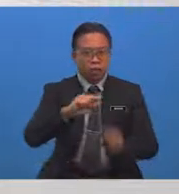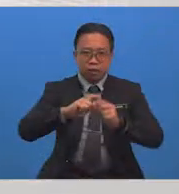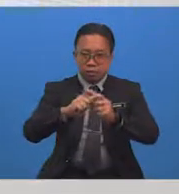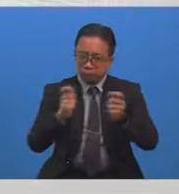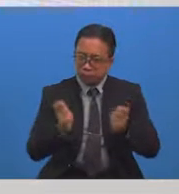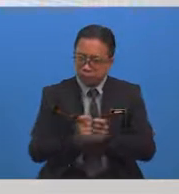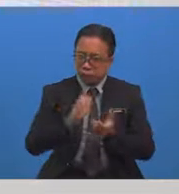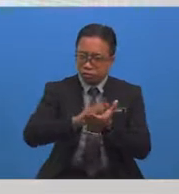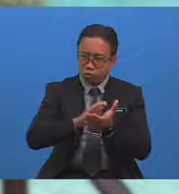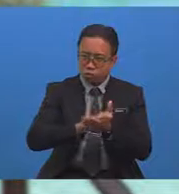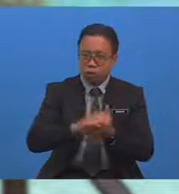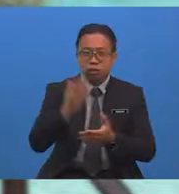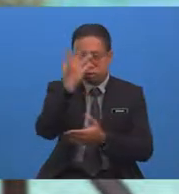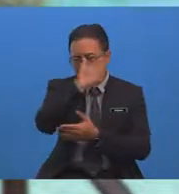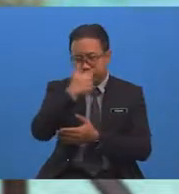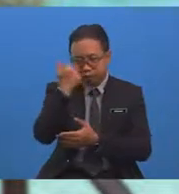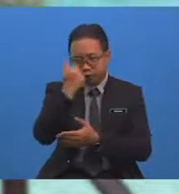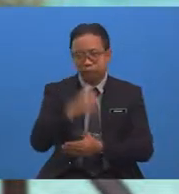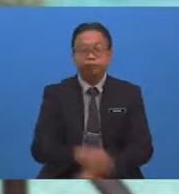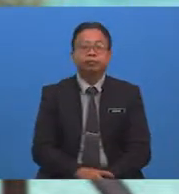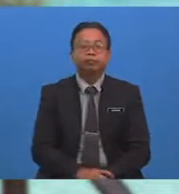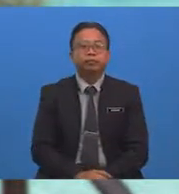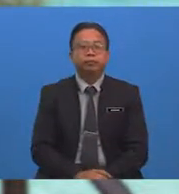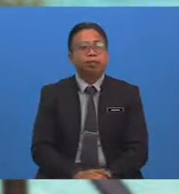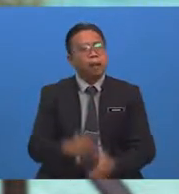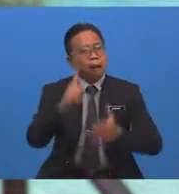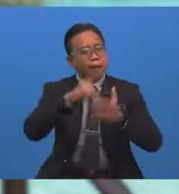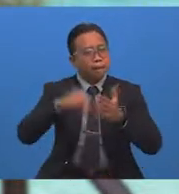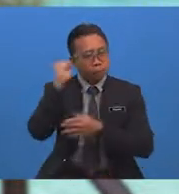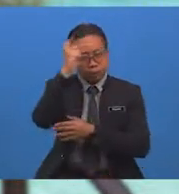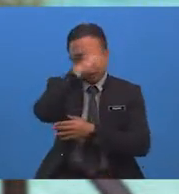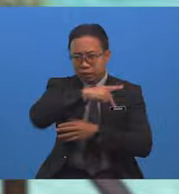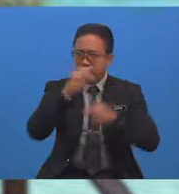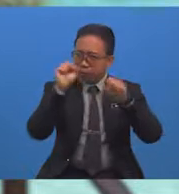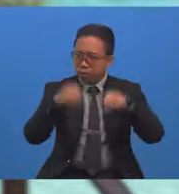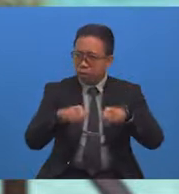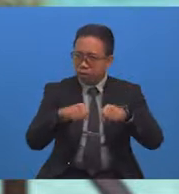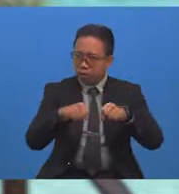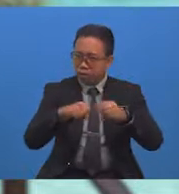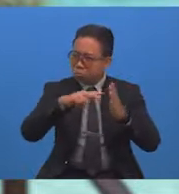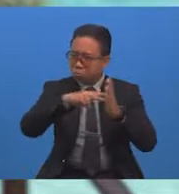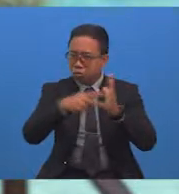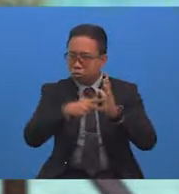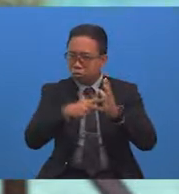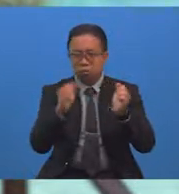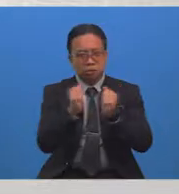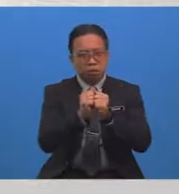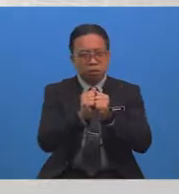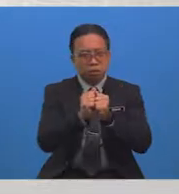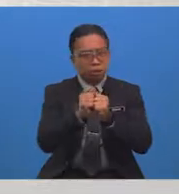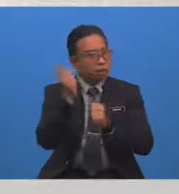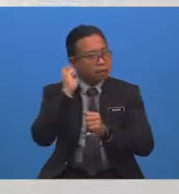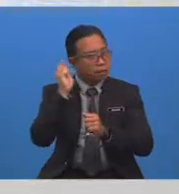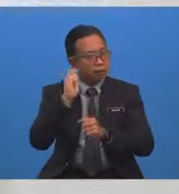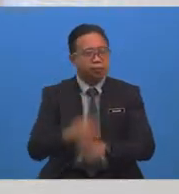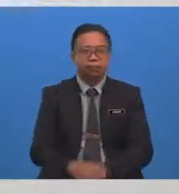bersih dan zodiak murid-murid apakah sikap yang boleh dikaitkan dengan situasi tadi ya